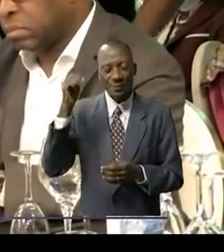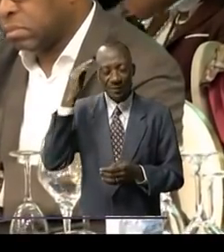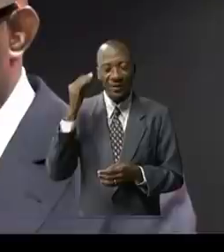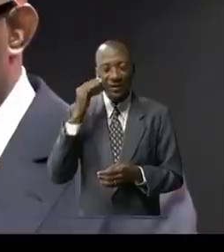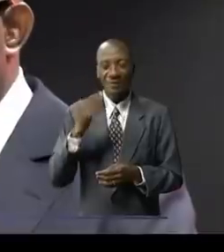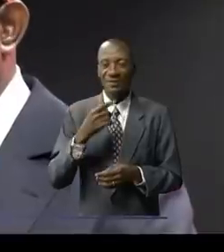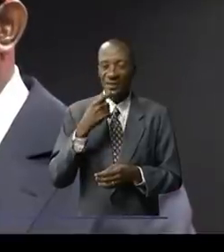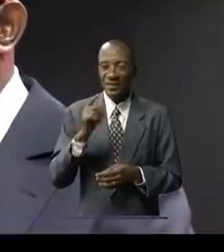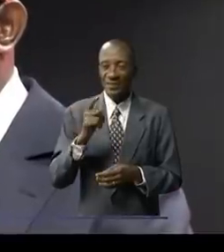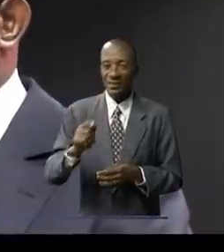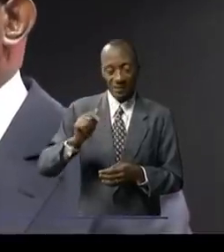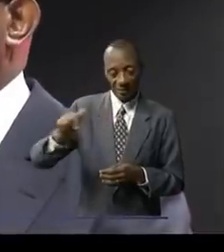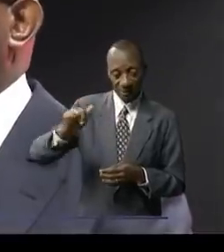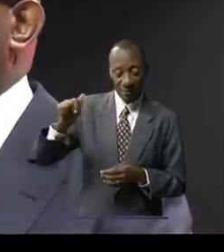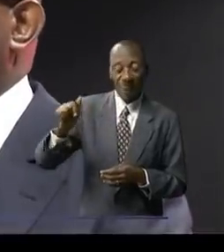le territoire.